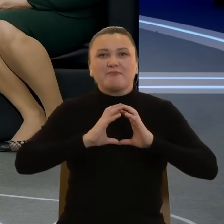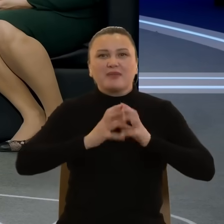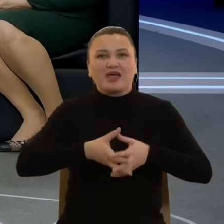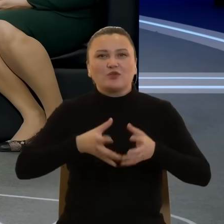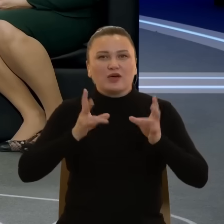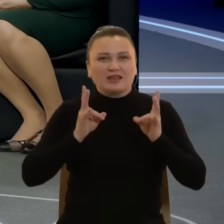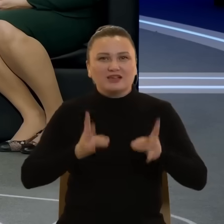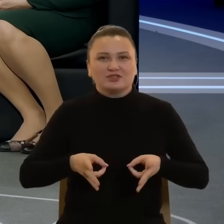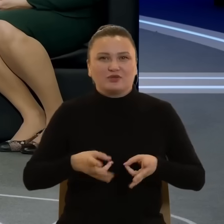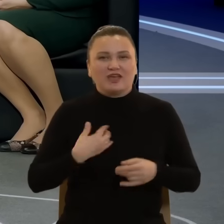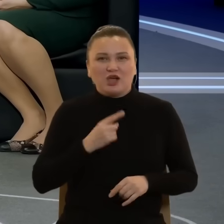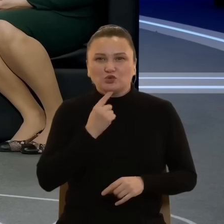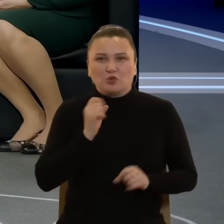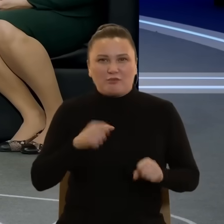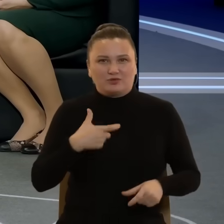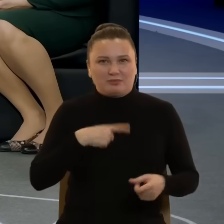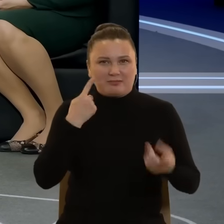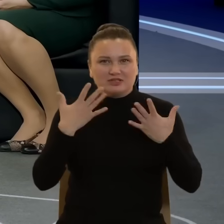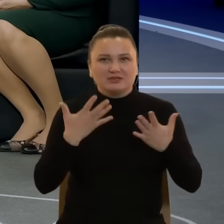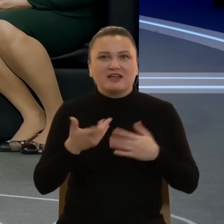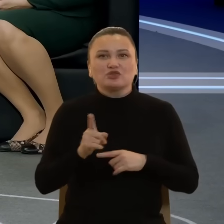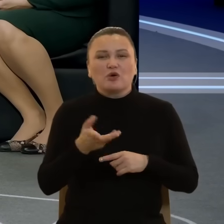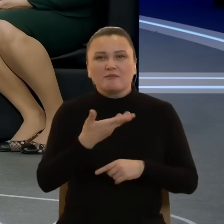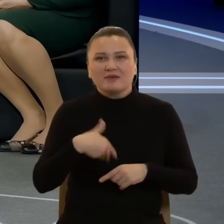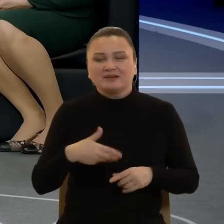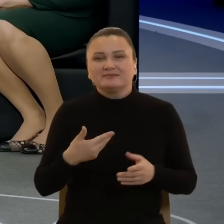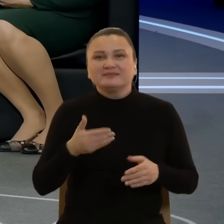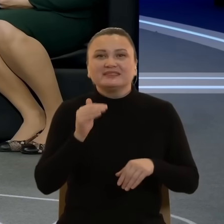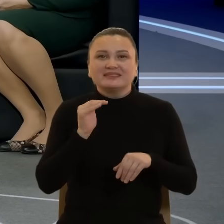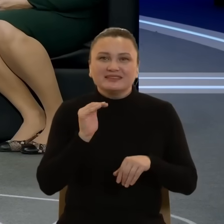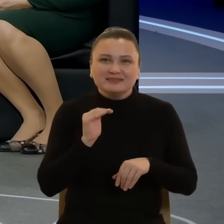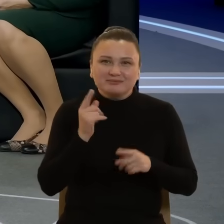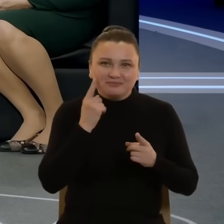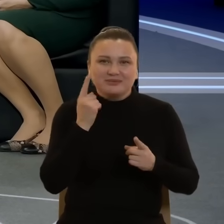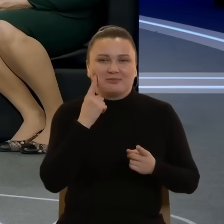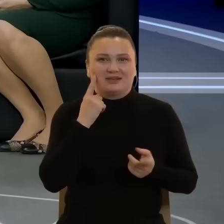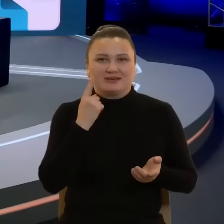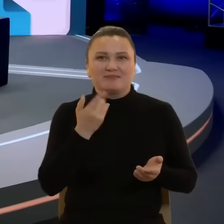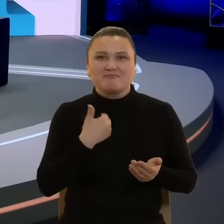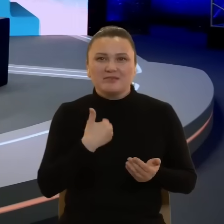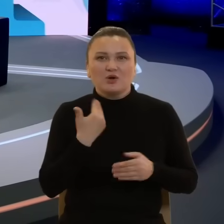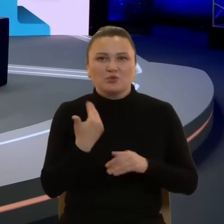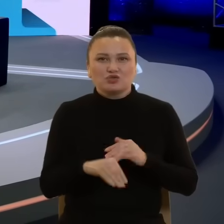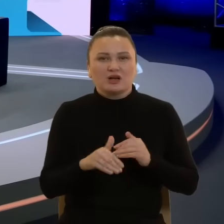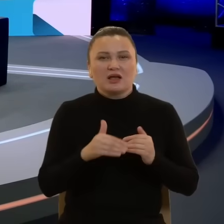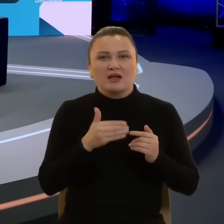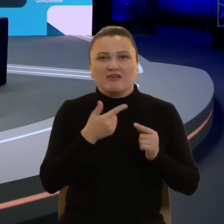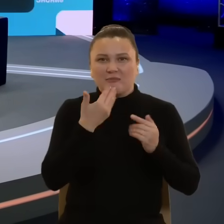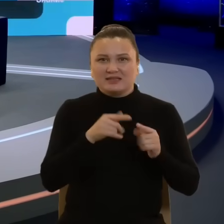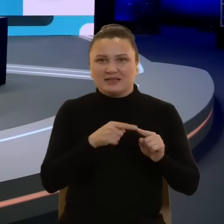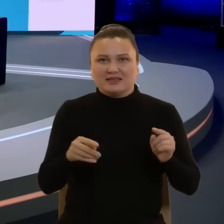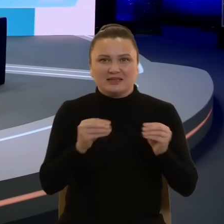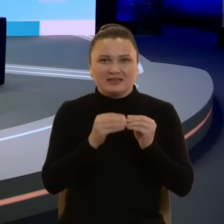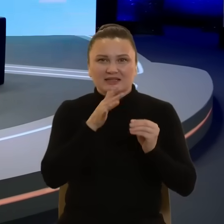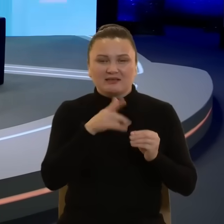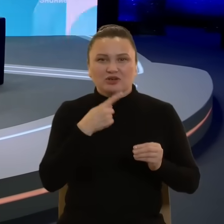даже вообще с трудом себе могу представить, что мы можем... Ну, на самом деле, понимаете, мы, наверное, уже последние 10 лет говорим о том,